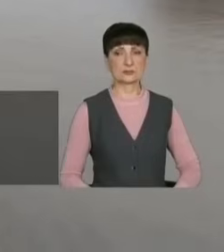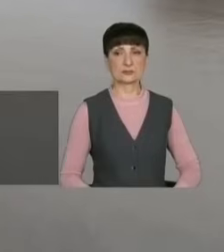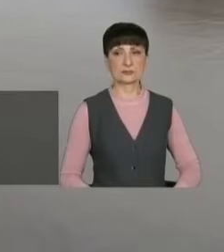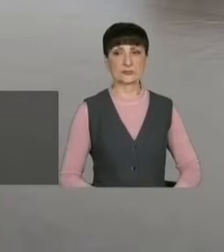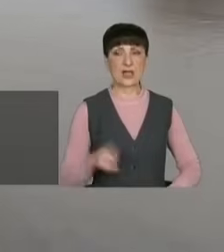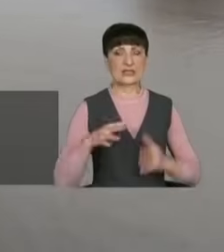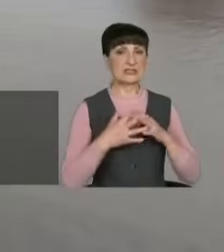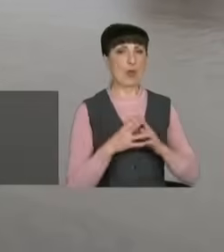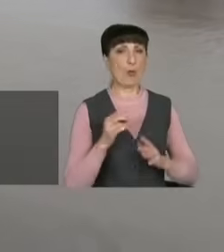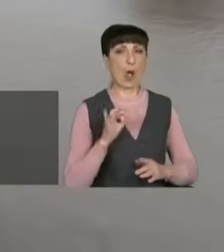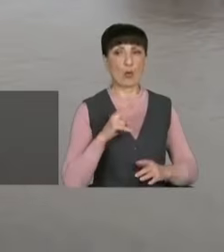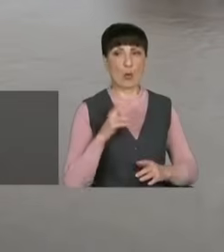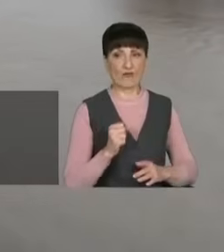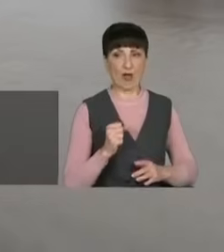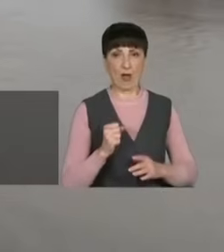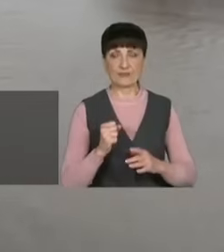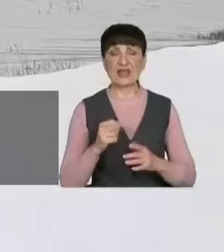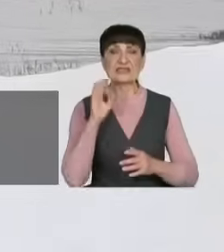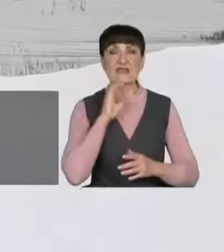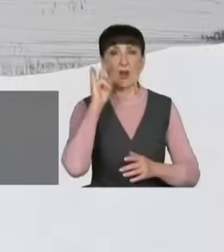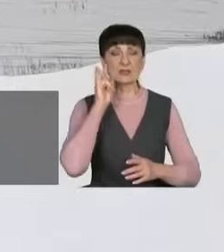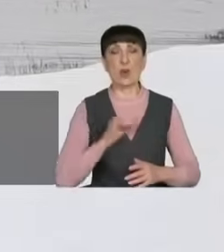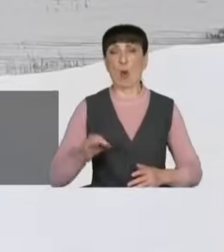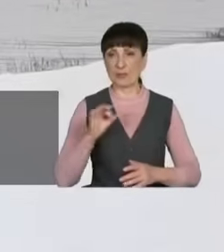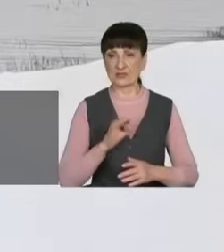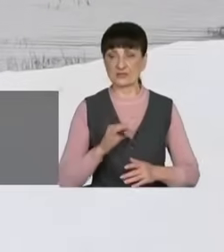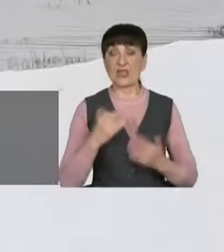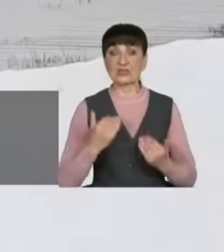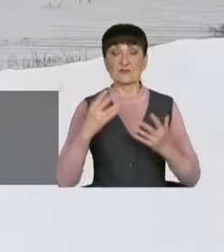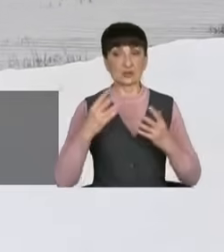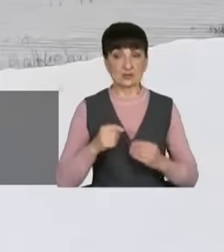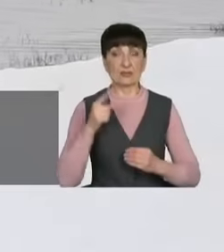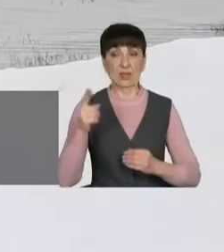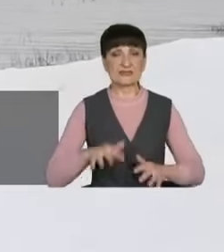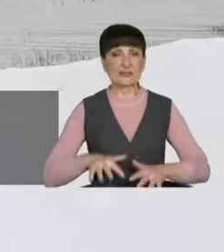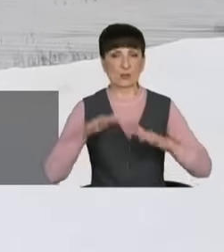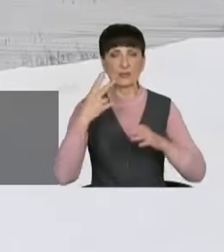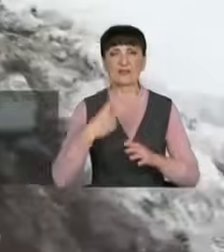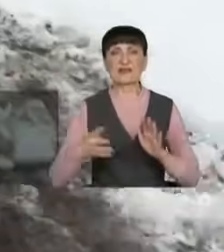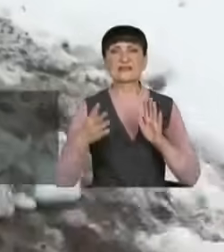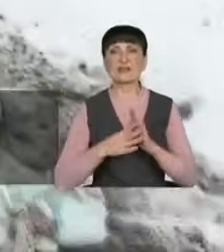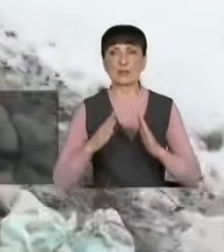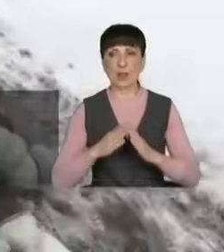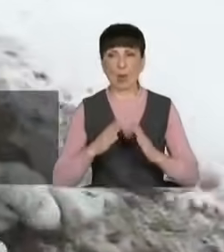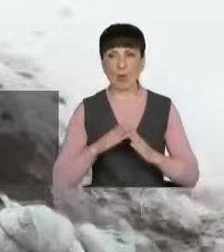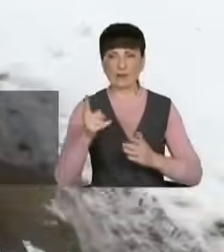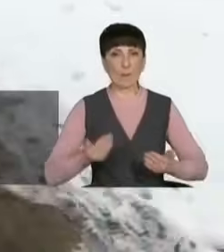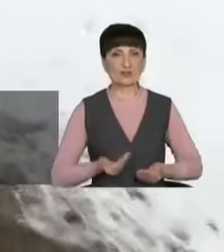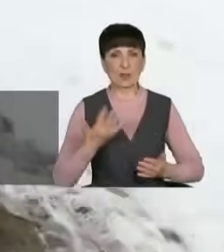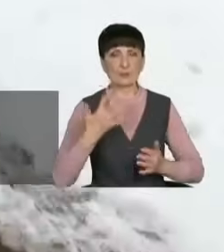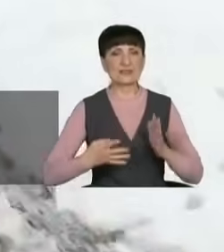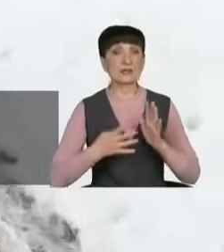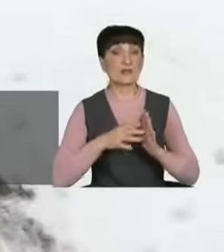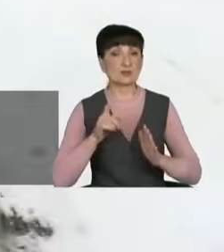Это село Боголюбово Кызылжарского района Северо-Казахстанской области. На сегодняшний день там затоплено 29 домов, где проживало